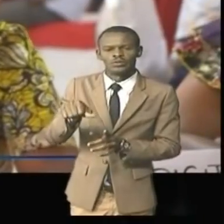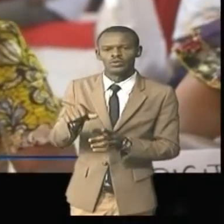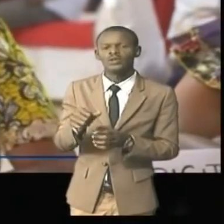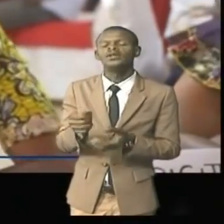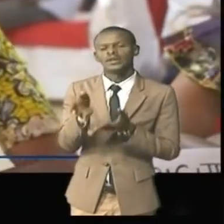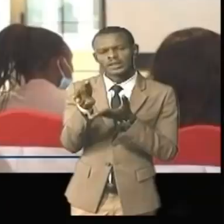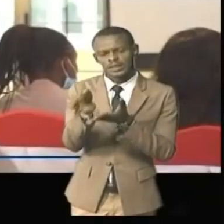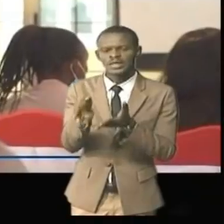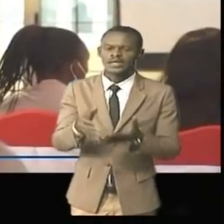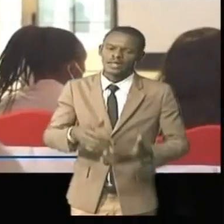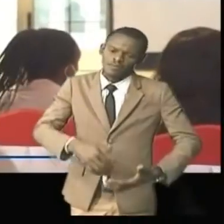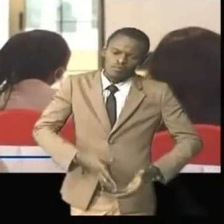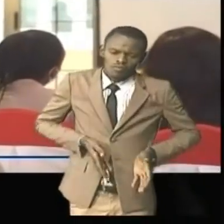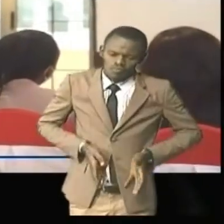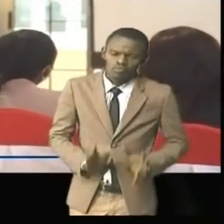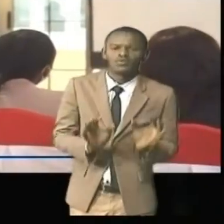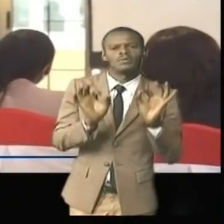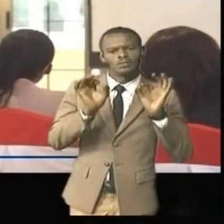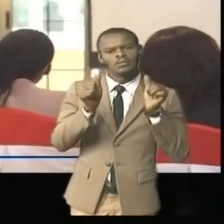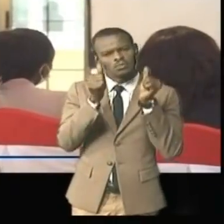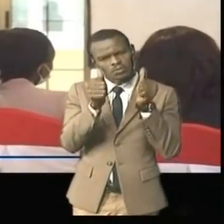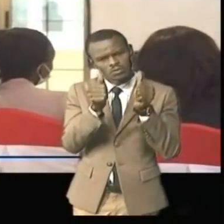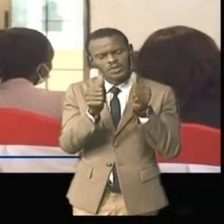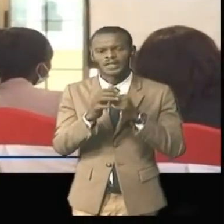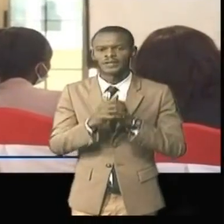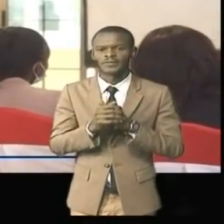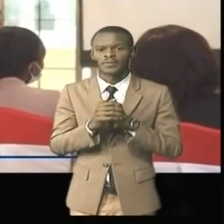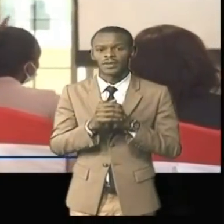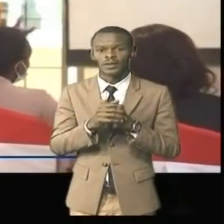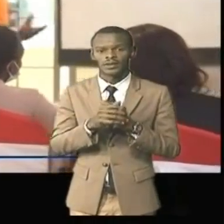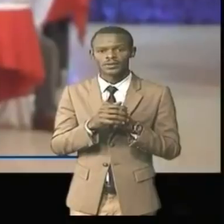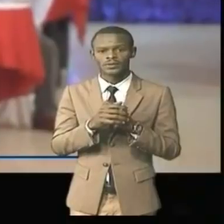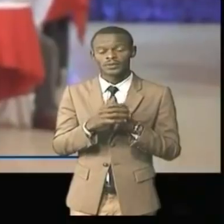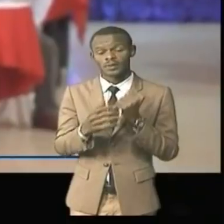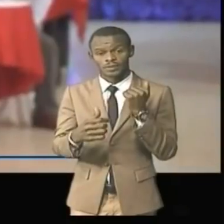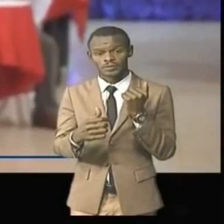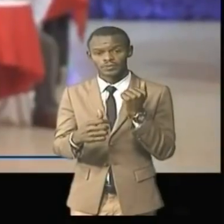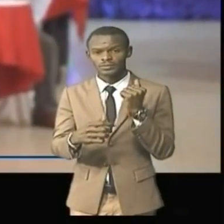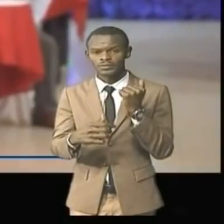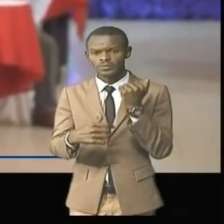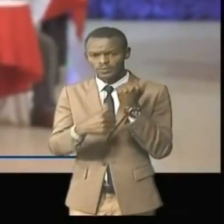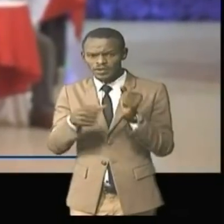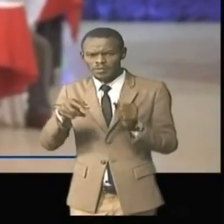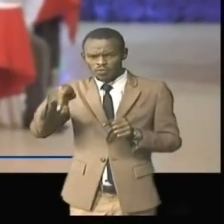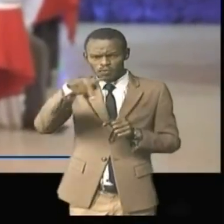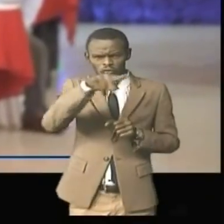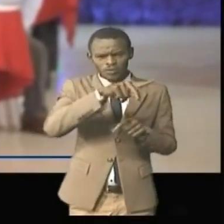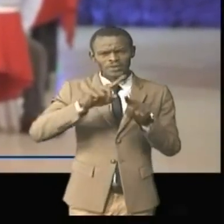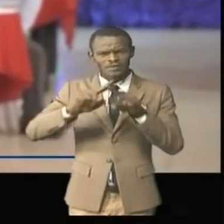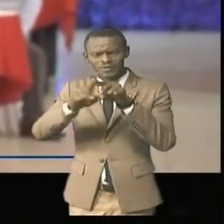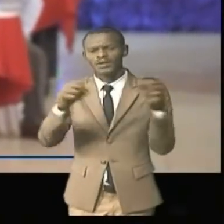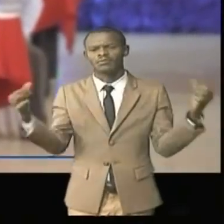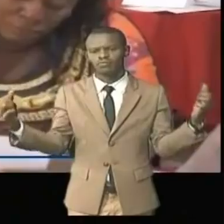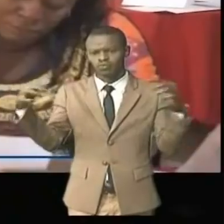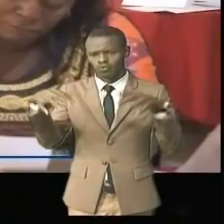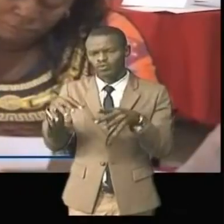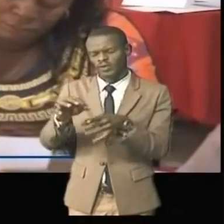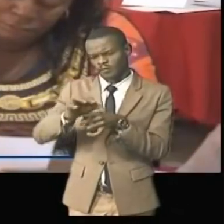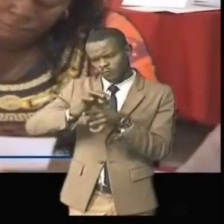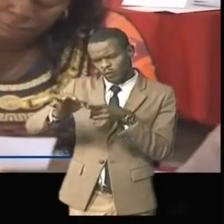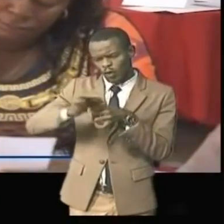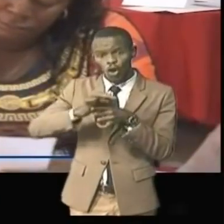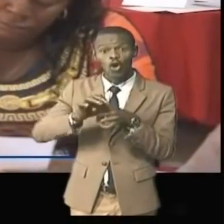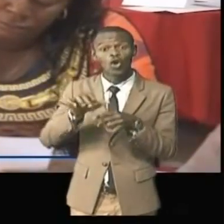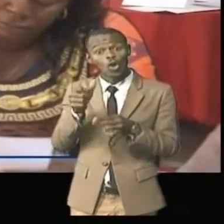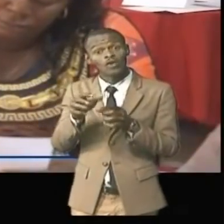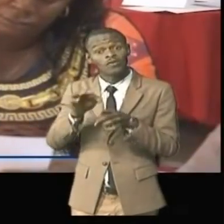30 participants venus des zones de santé de la province renforcent leur capacité sur, entre autres, la réduction de la